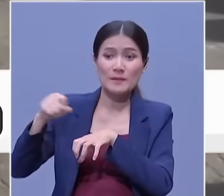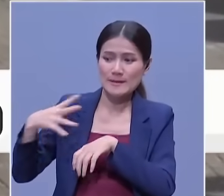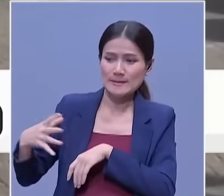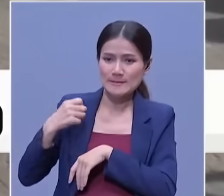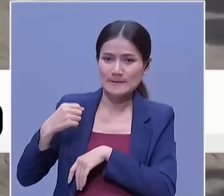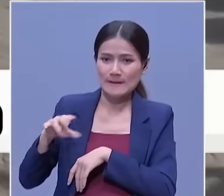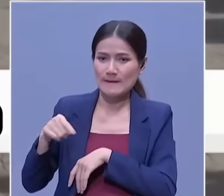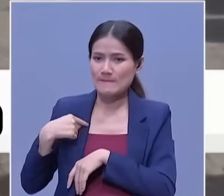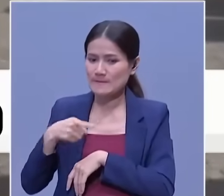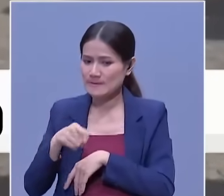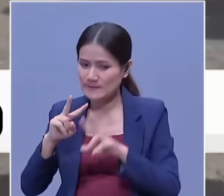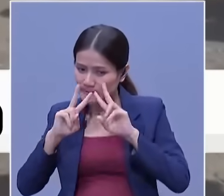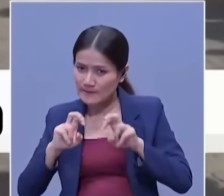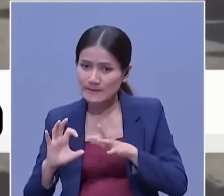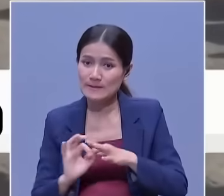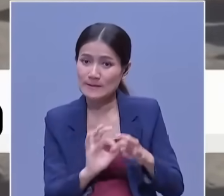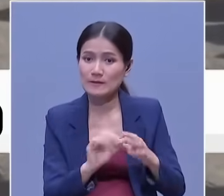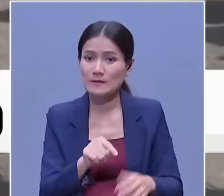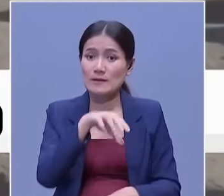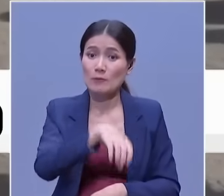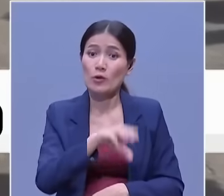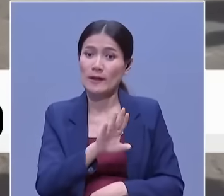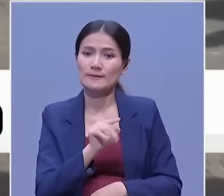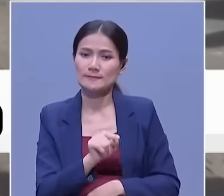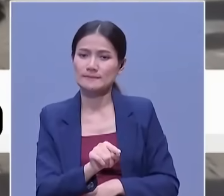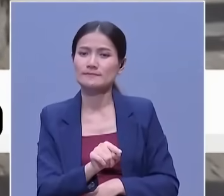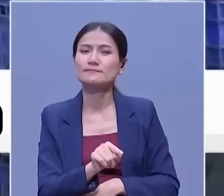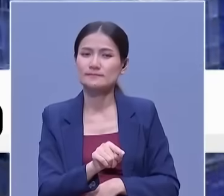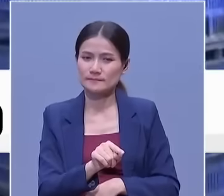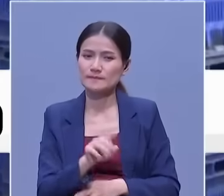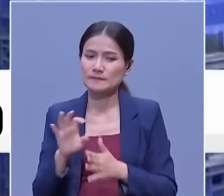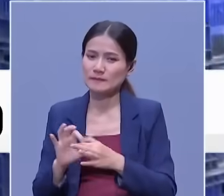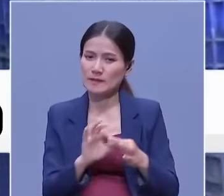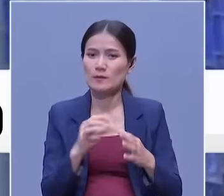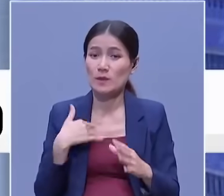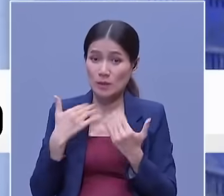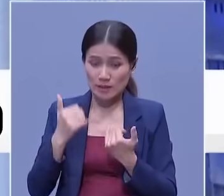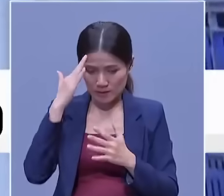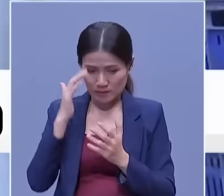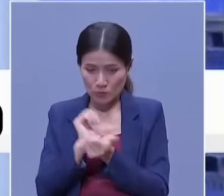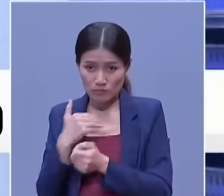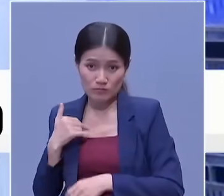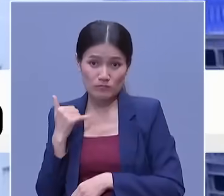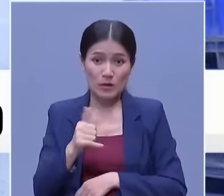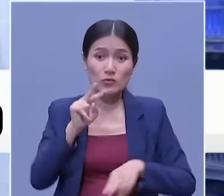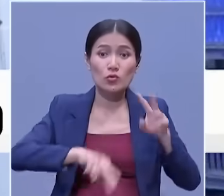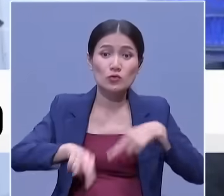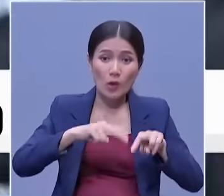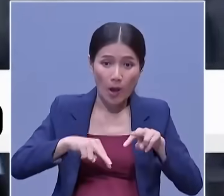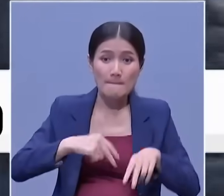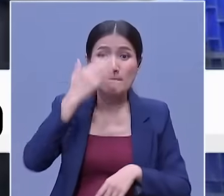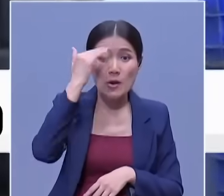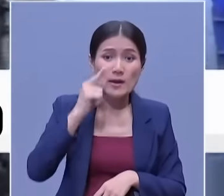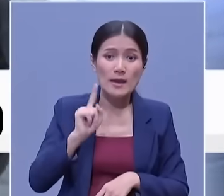การนำเข้าหมูเถื่อนนะครับที่บริษัท The Good Shop ย่านดอนเมืองกรุงเทพการบุกตรวจครั้งนี้ขยายผลมาจากการจับกุมบ